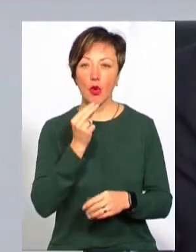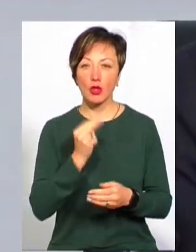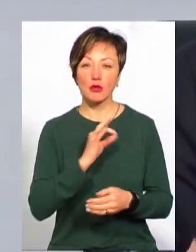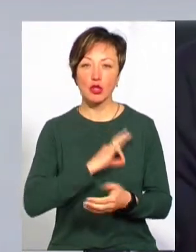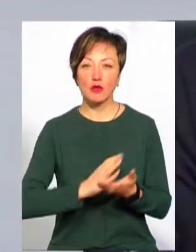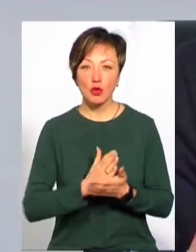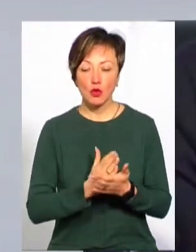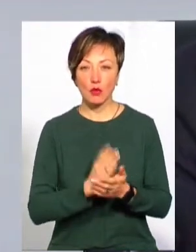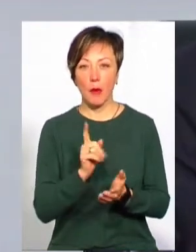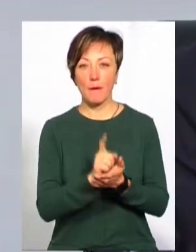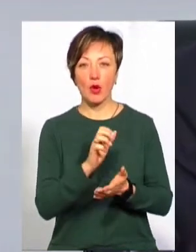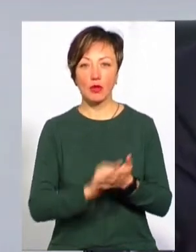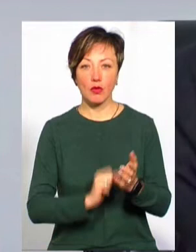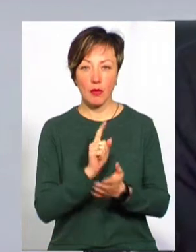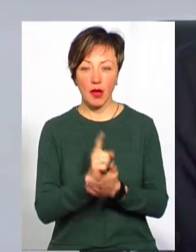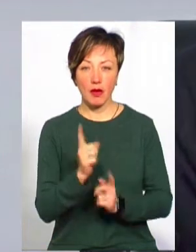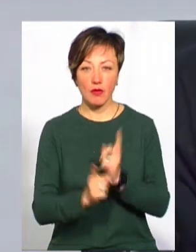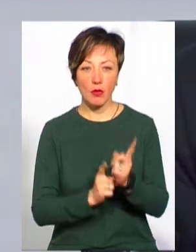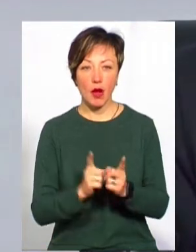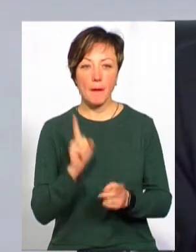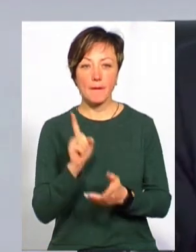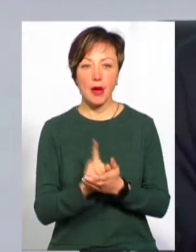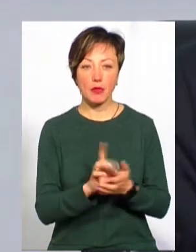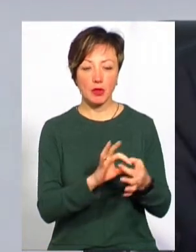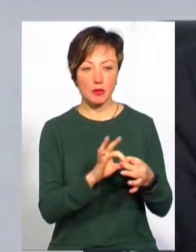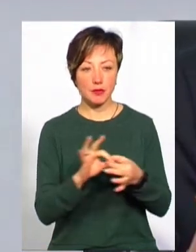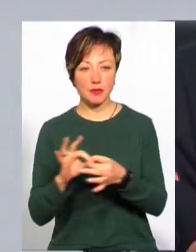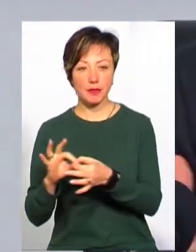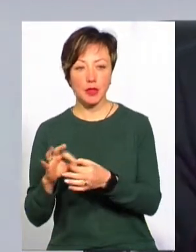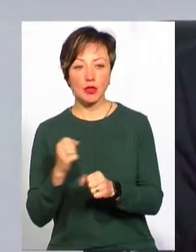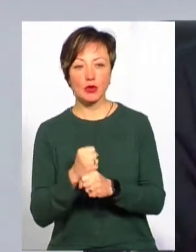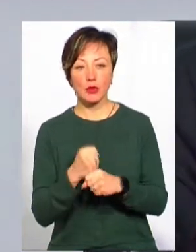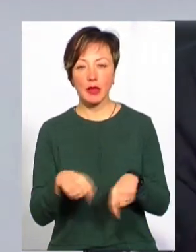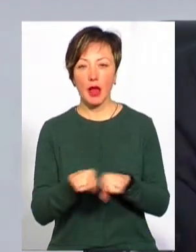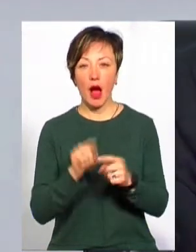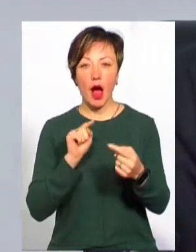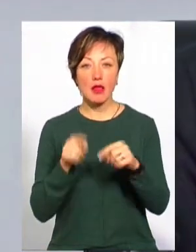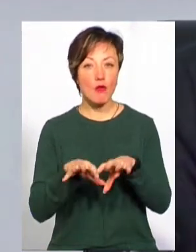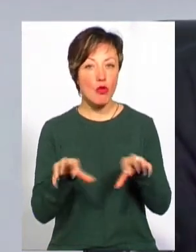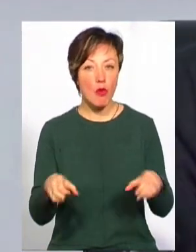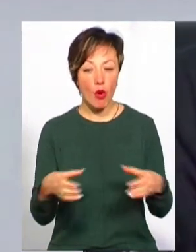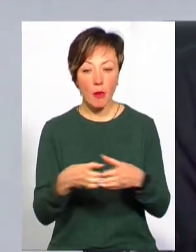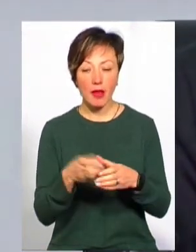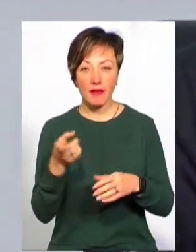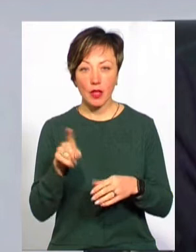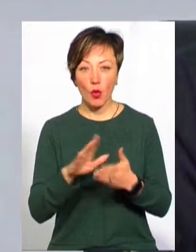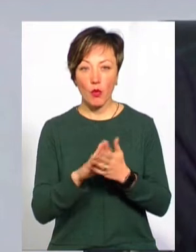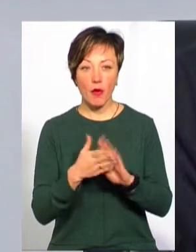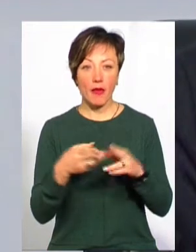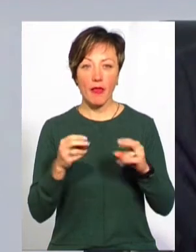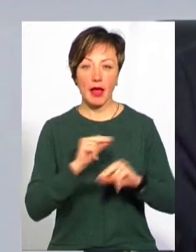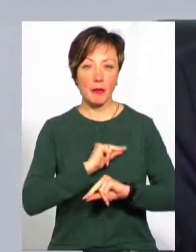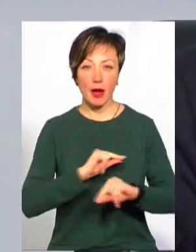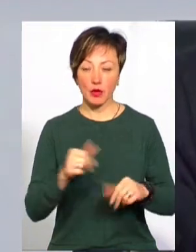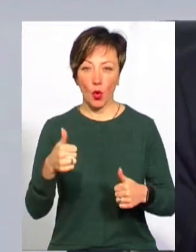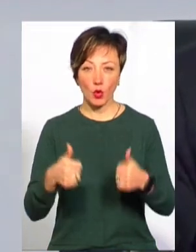реформована, податкова має бути реформована. Воно має бути зроблено так, щоб антимонопольний комітет, що в тих умовах, де не працює